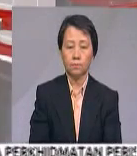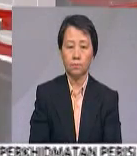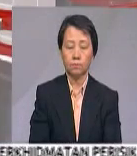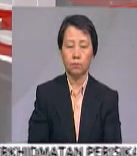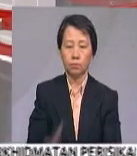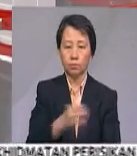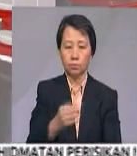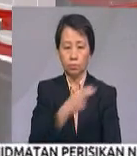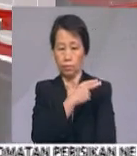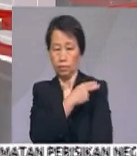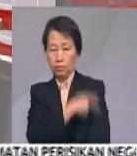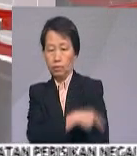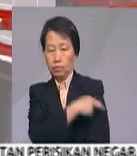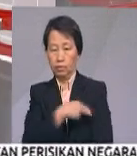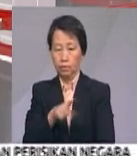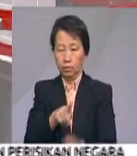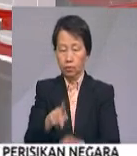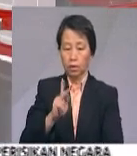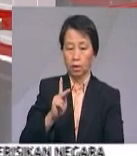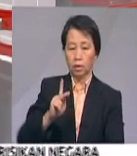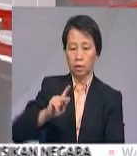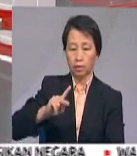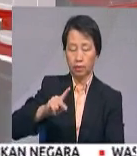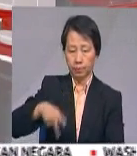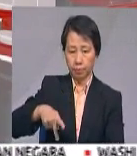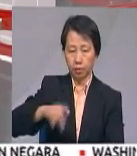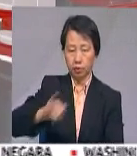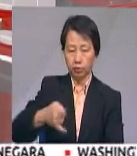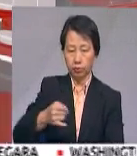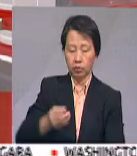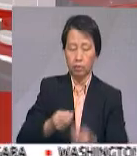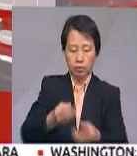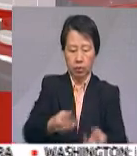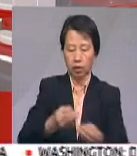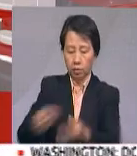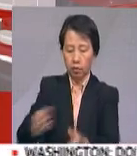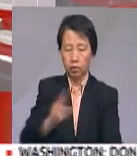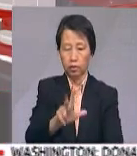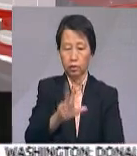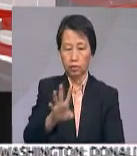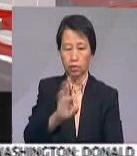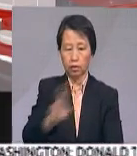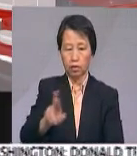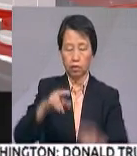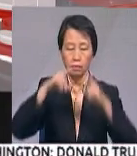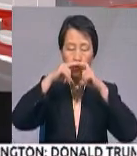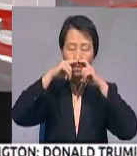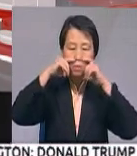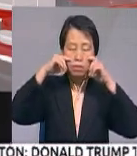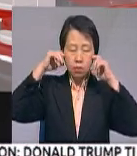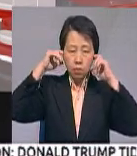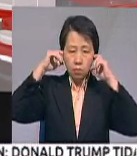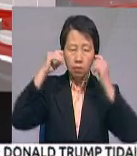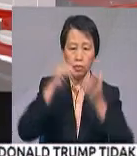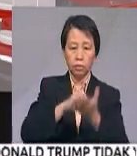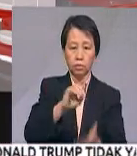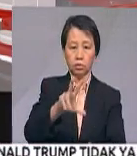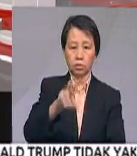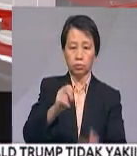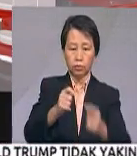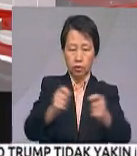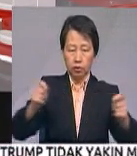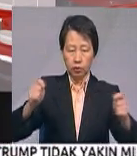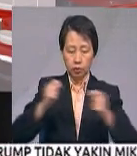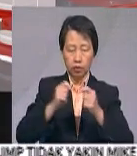Dalam pada itu, Hospital Pakar KPJ Tawakal Kuala Lumpur mengagihkan 35,000 keping penutup mulut dan hidung di 30